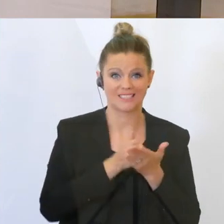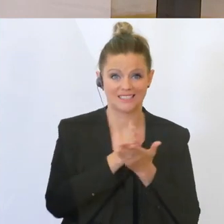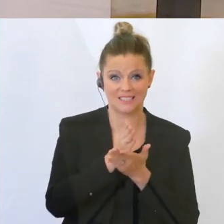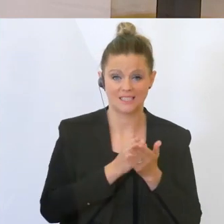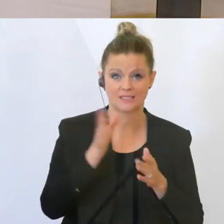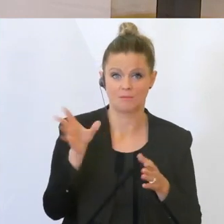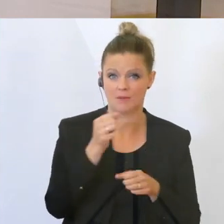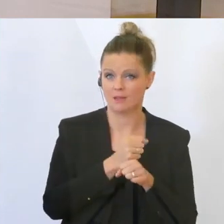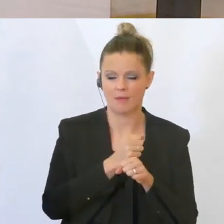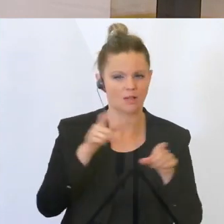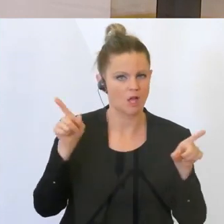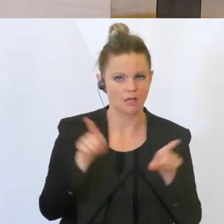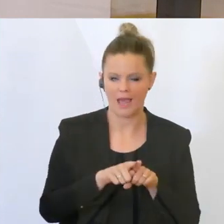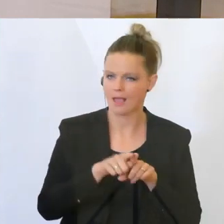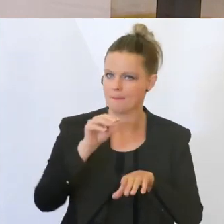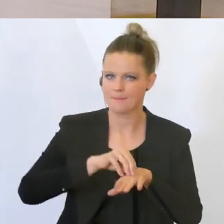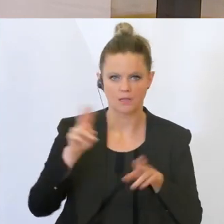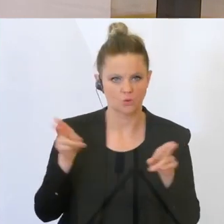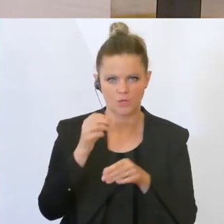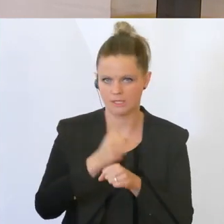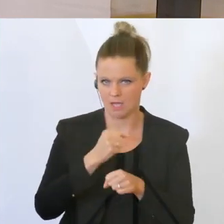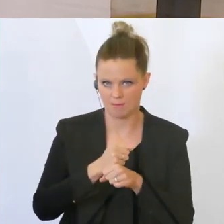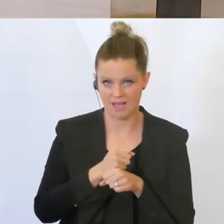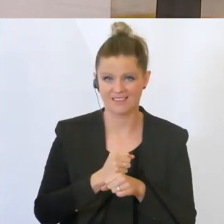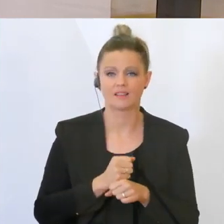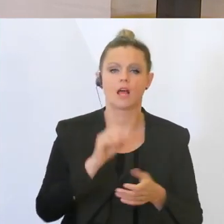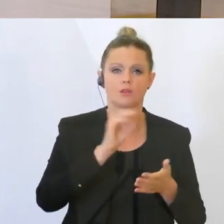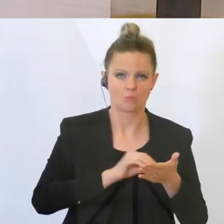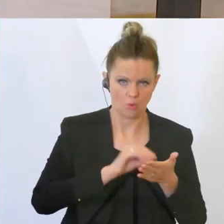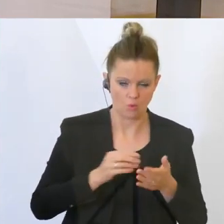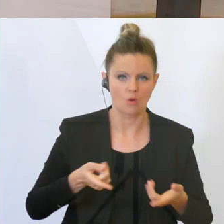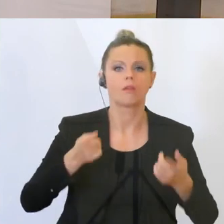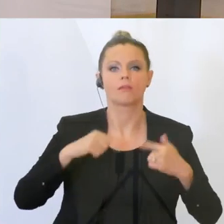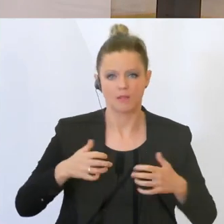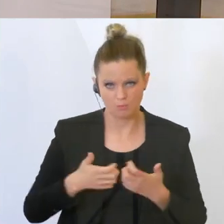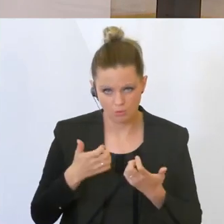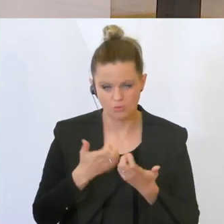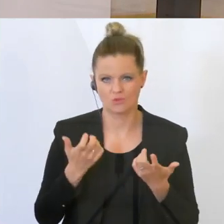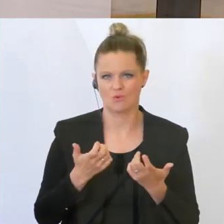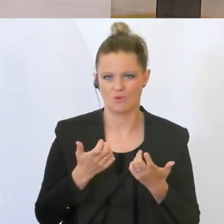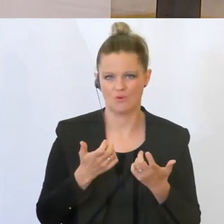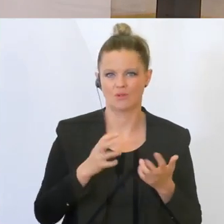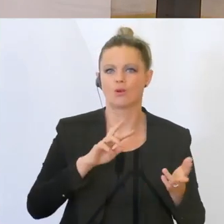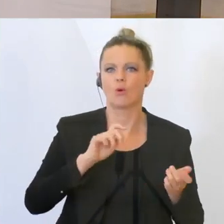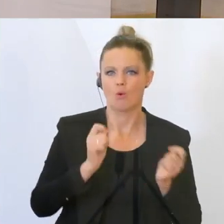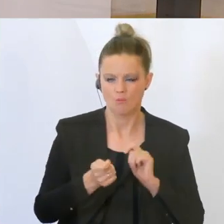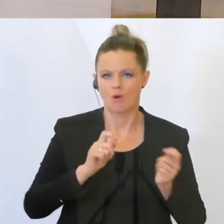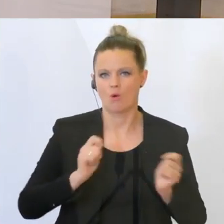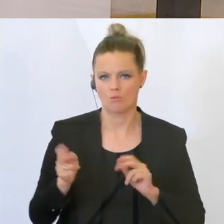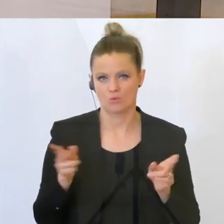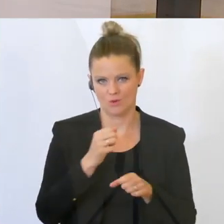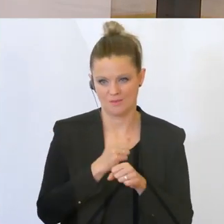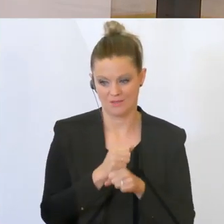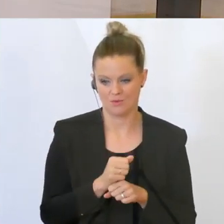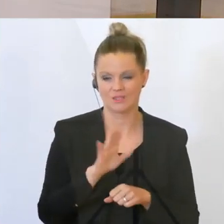in Kurzarbeit gegangen, dann schrittweise das Büro, schrittweise die Produktion, und mit Montag,